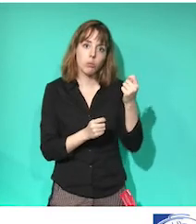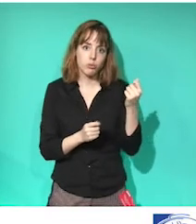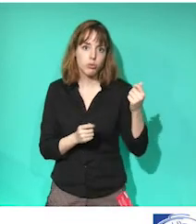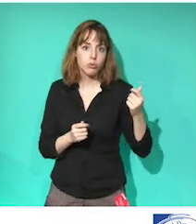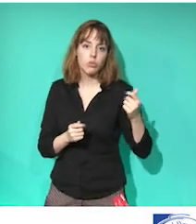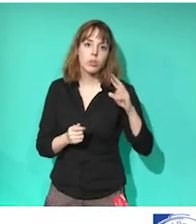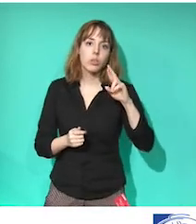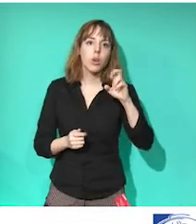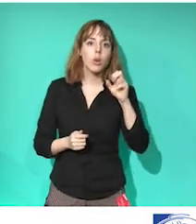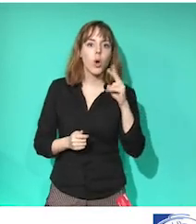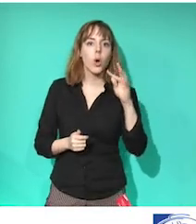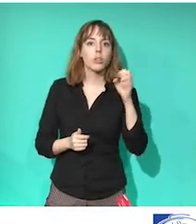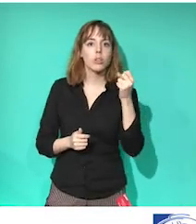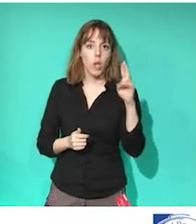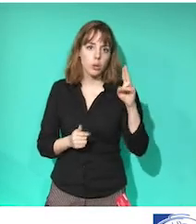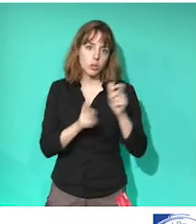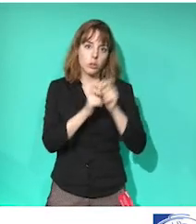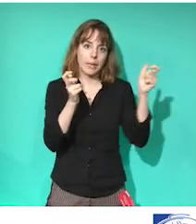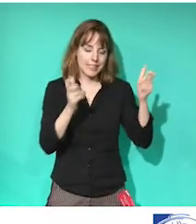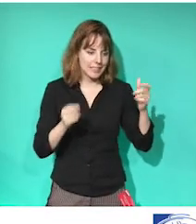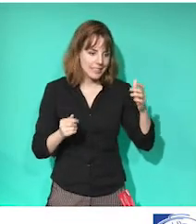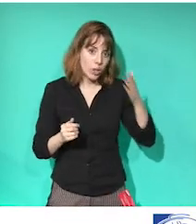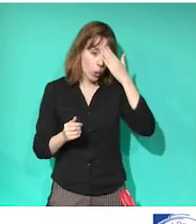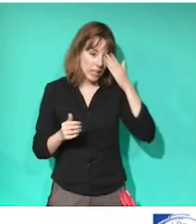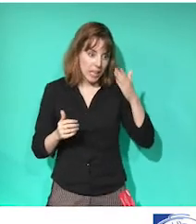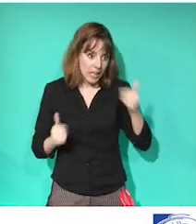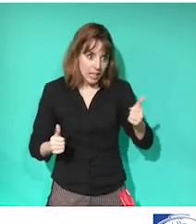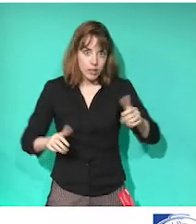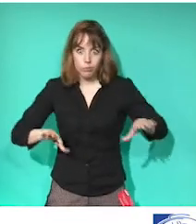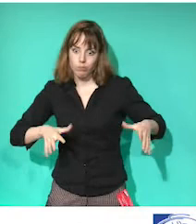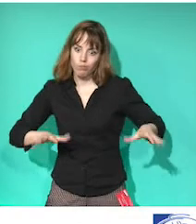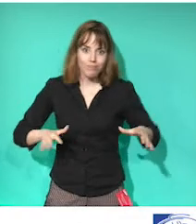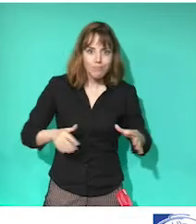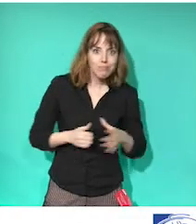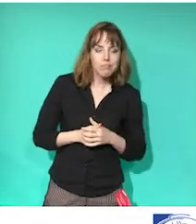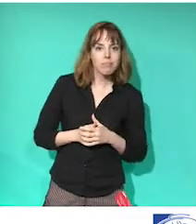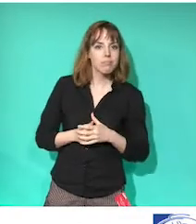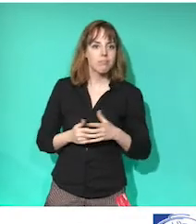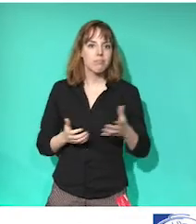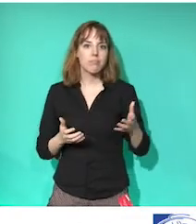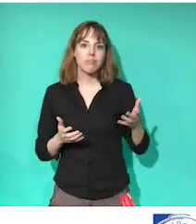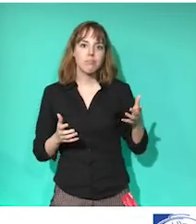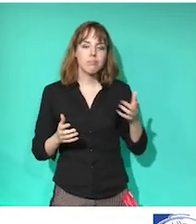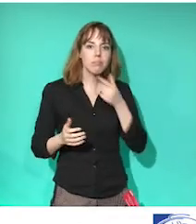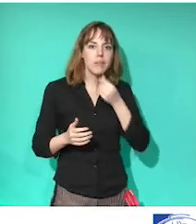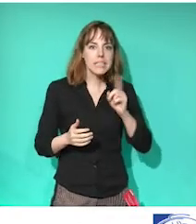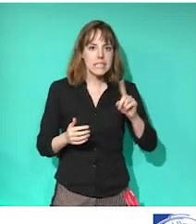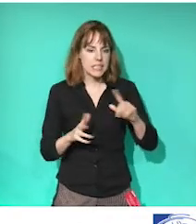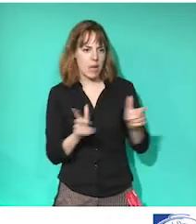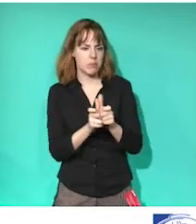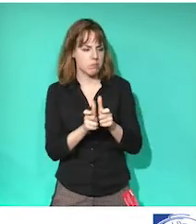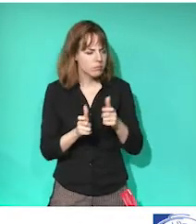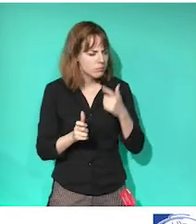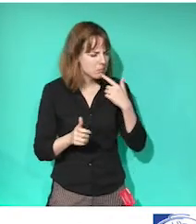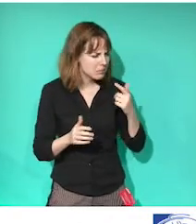Reuters Thomson. C'est pas le milieu que je connais le mieux et c'est pas le milieu dont j'identifie le mieux le rapport aux questions de sexisme